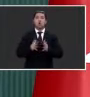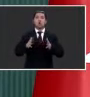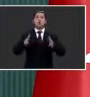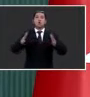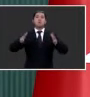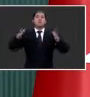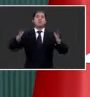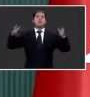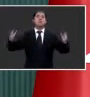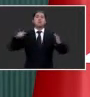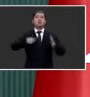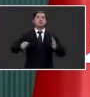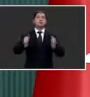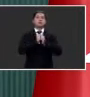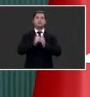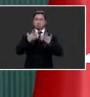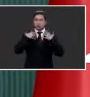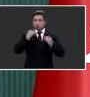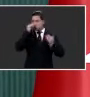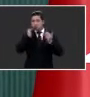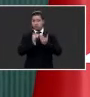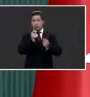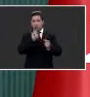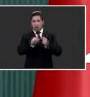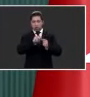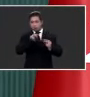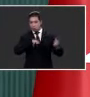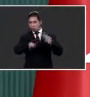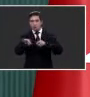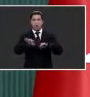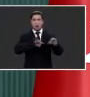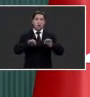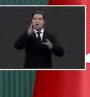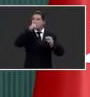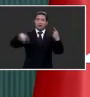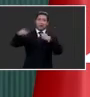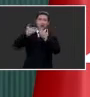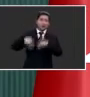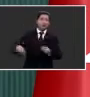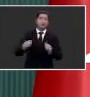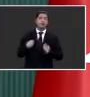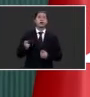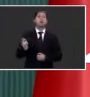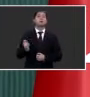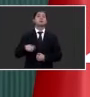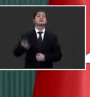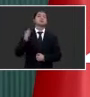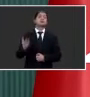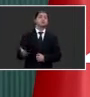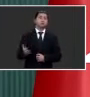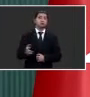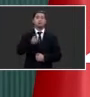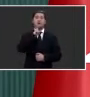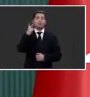kurulu sağlıklı bir iktisadi yaklaşımın almasının önüne kimse geçemeyecektir son